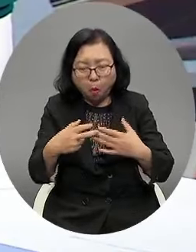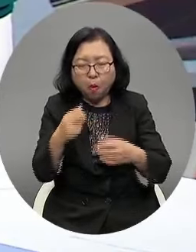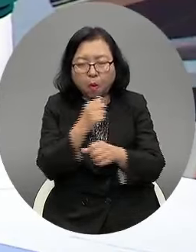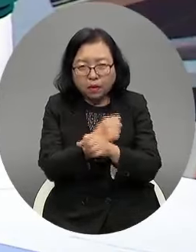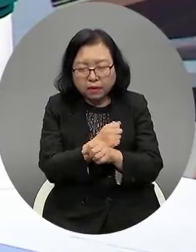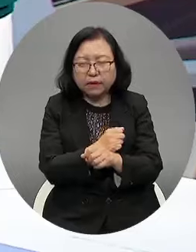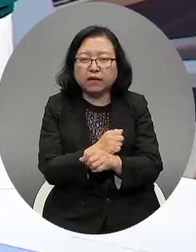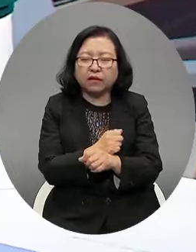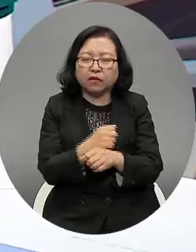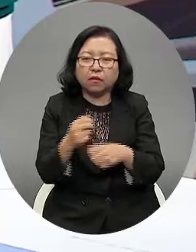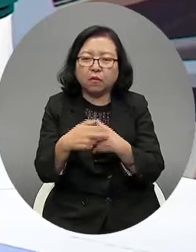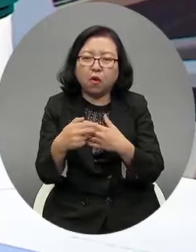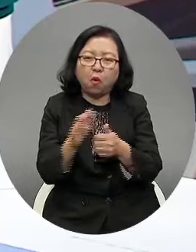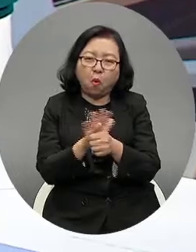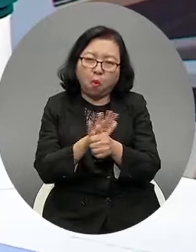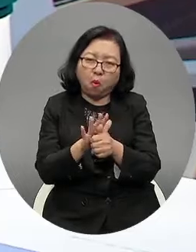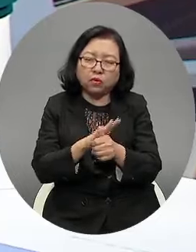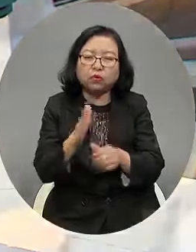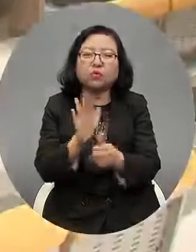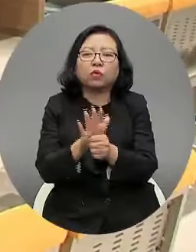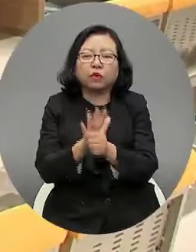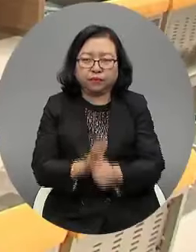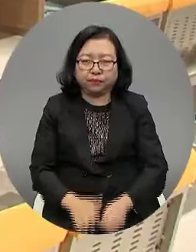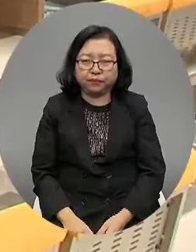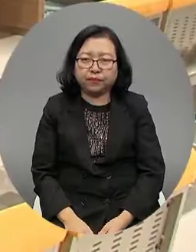허지 기자입니다.